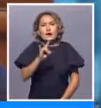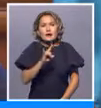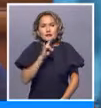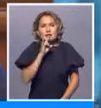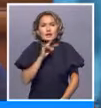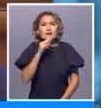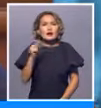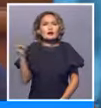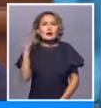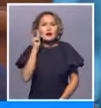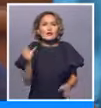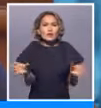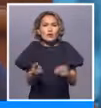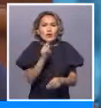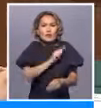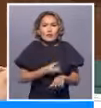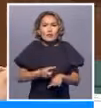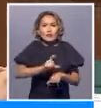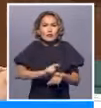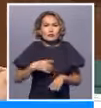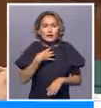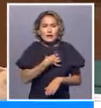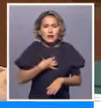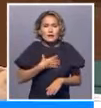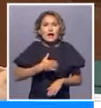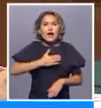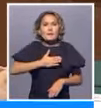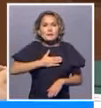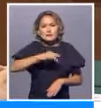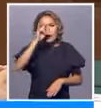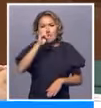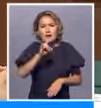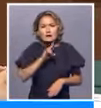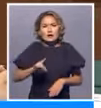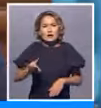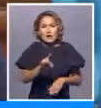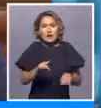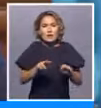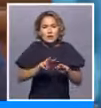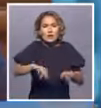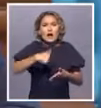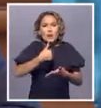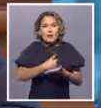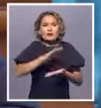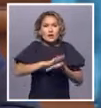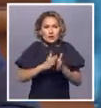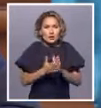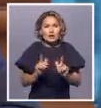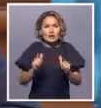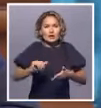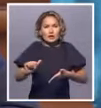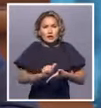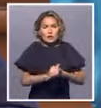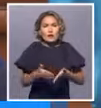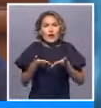Цзянсу провинциясымен ынтымақтастықтың зор маңызы бар. Біз Қытай Халық Республикасы басшылығымен уағдаластық бойынша Ляньюнган портында жұмыс